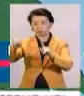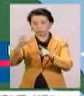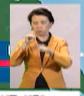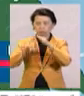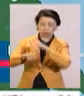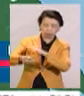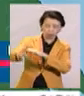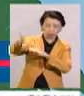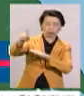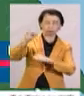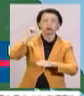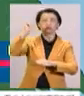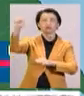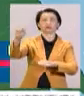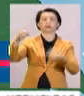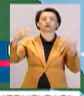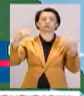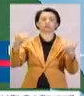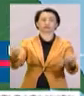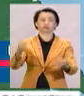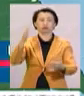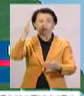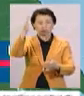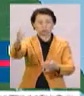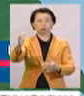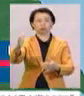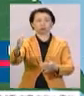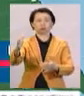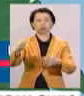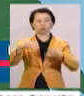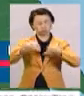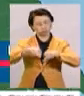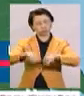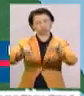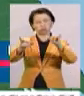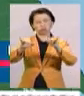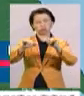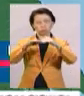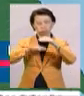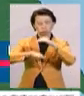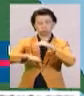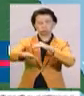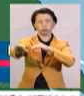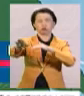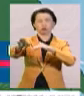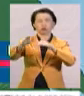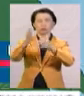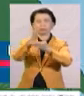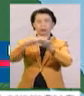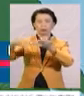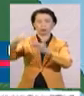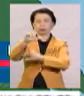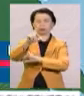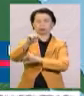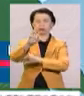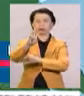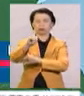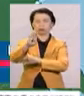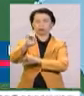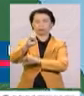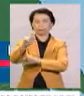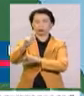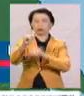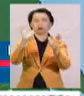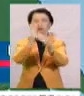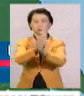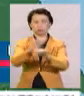pedalaman negeri Sabah ketika ini dijangka akan terus bergerak masuk ke kawasan bahagian Limbang negeri Sarawak